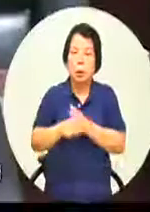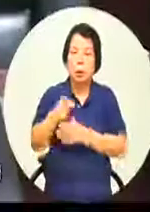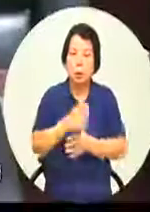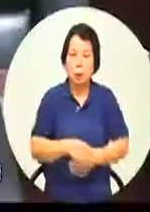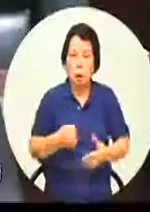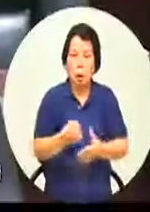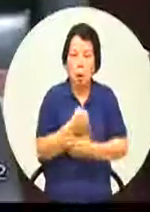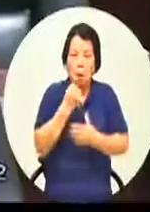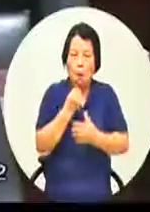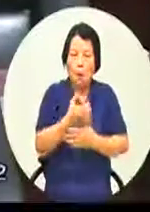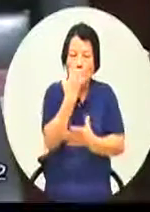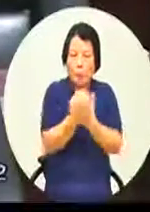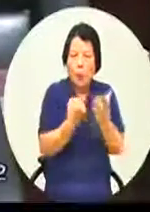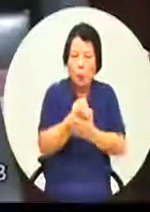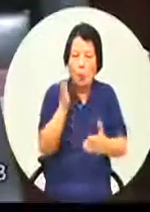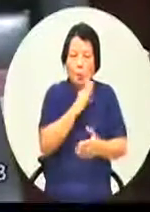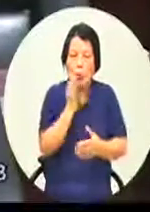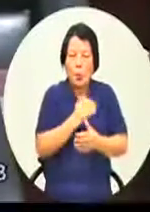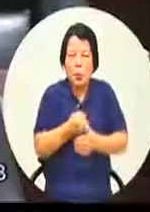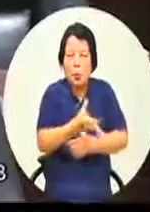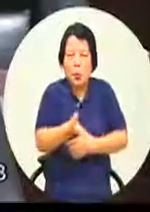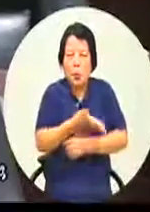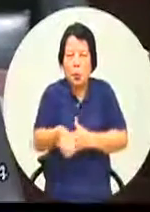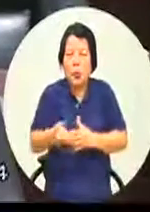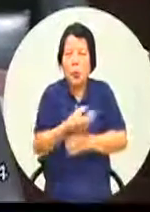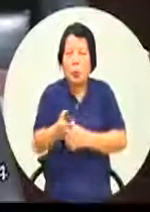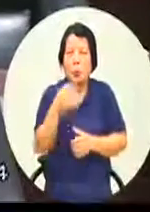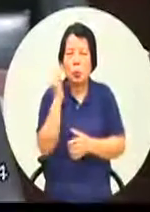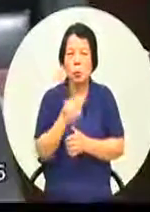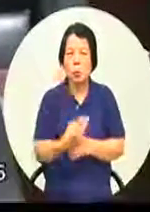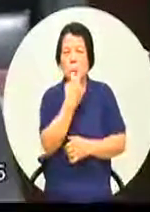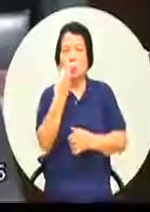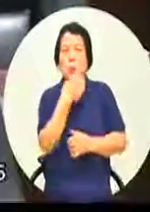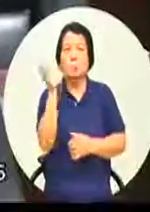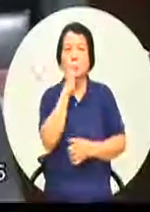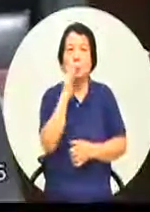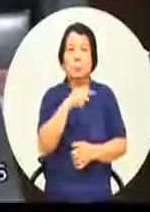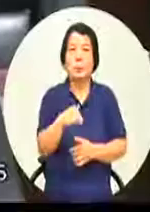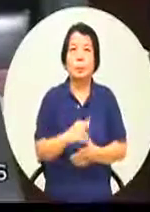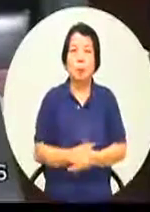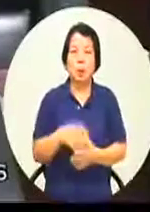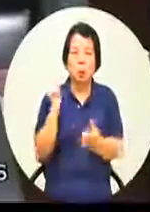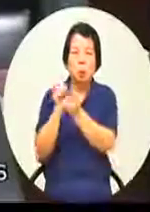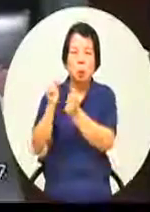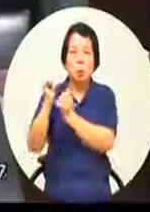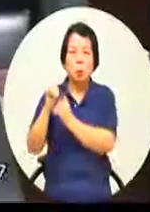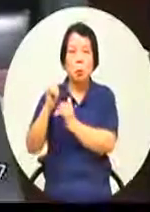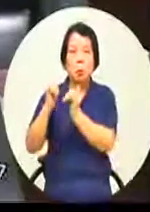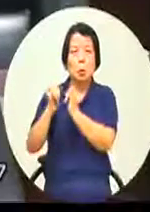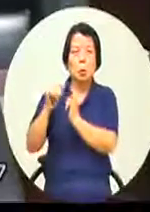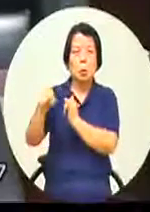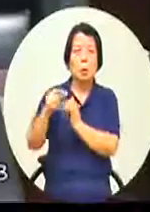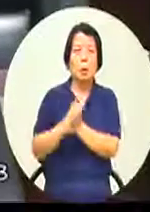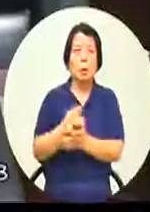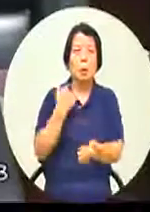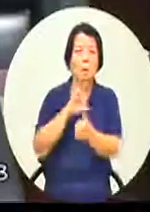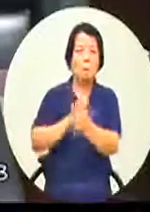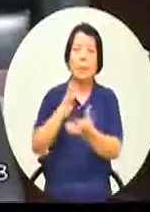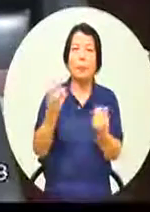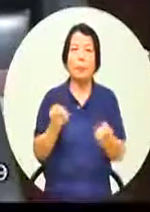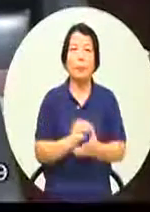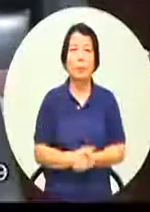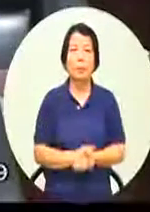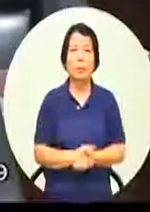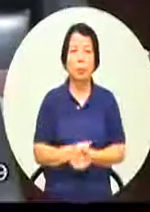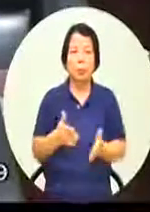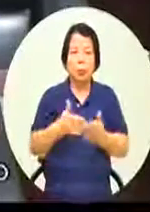放，一直排放废水、脏水，然后很臭的空气，但是邻近的住户没有感受到有什么帮助，然后我们